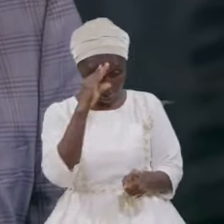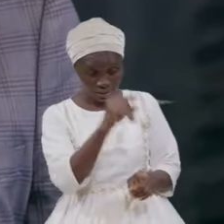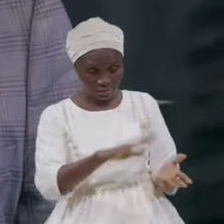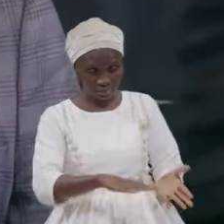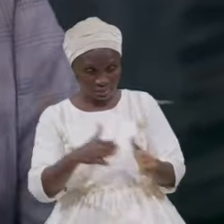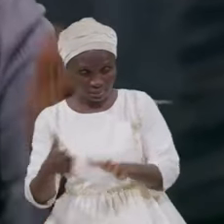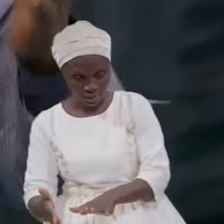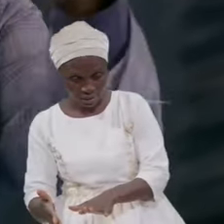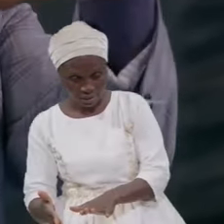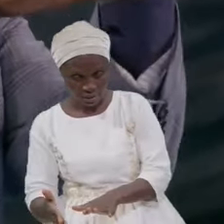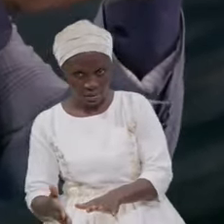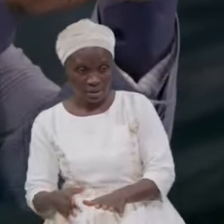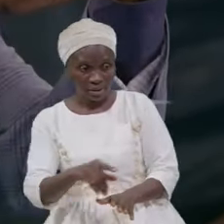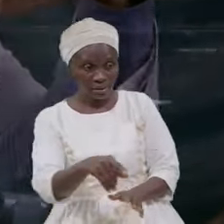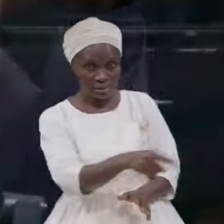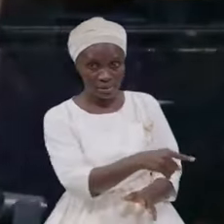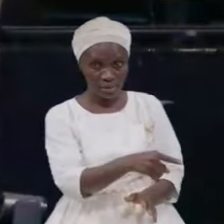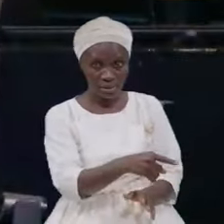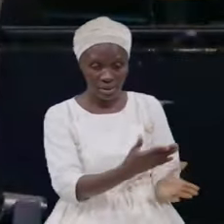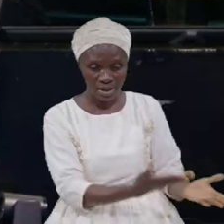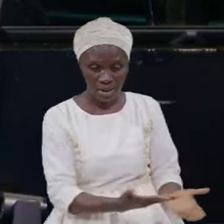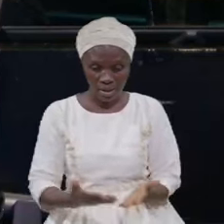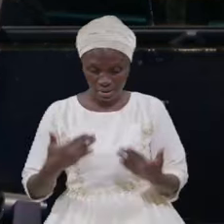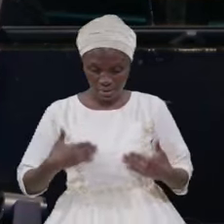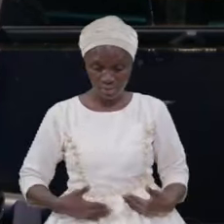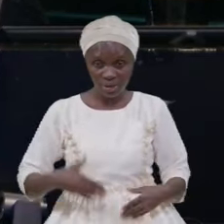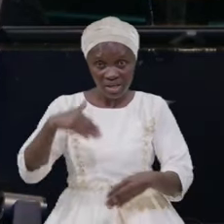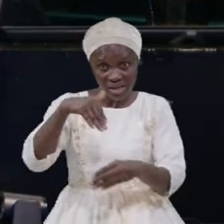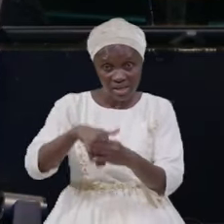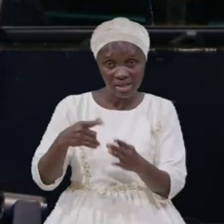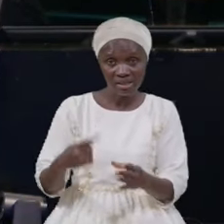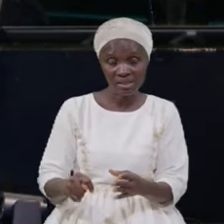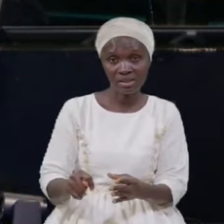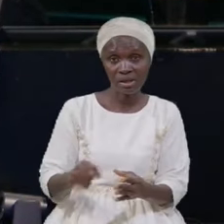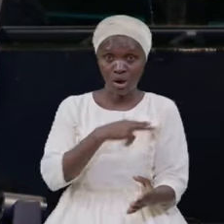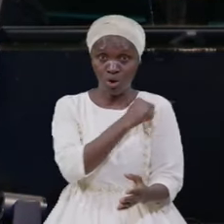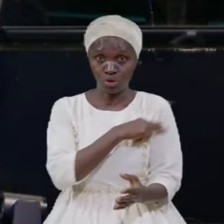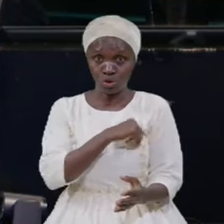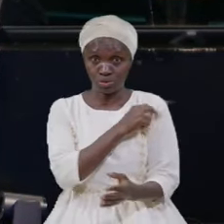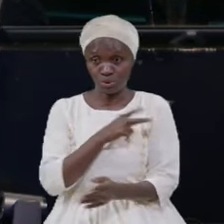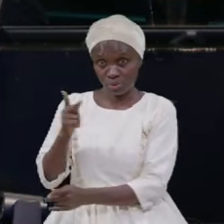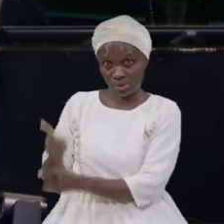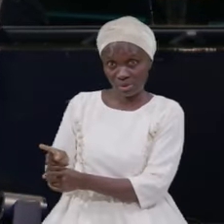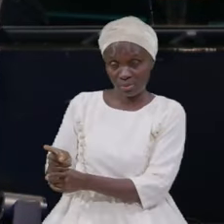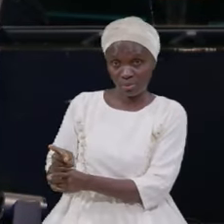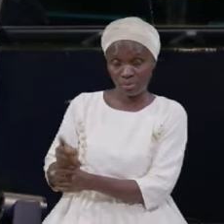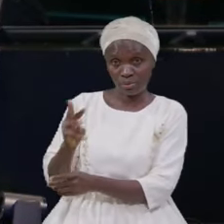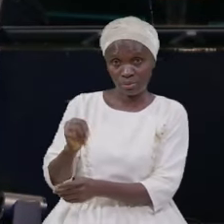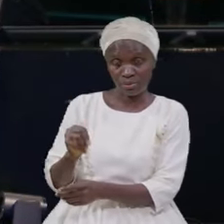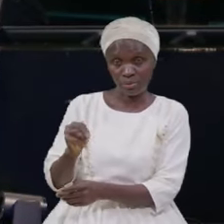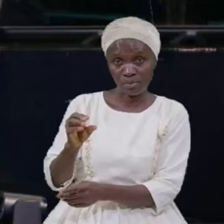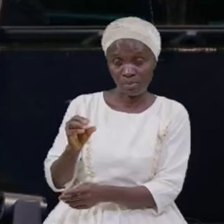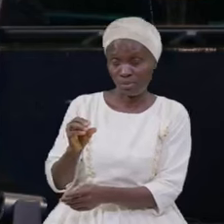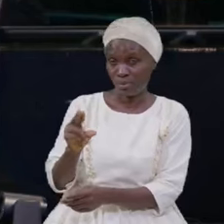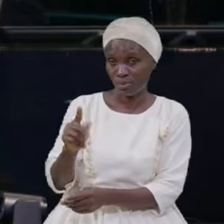on met le corps à la morgue. 1 mois, 2 mois, 6 mois,